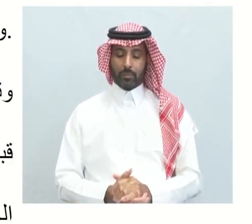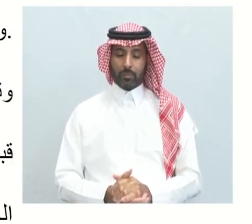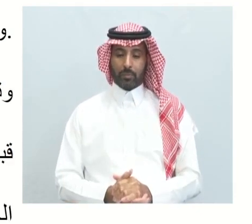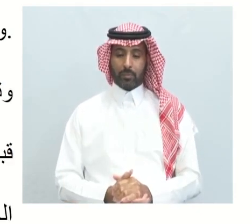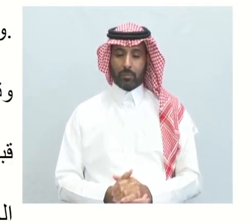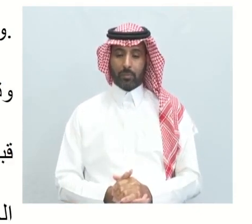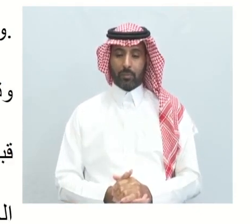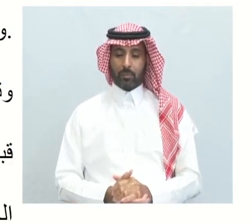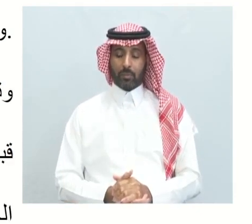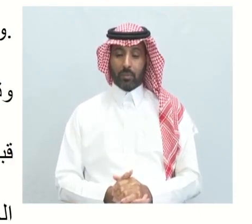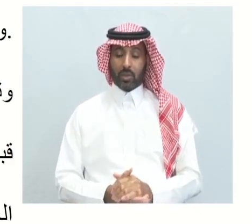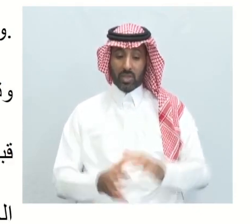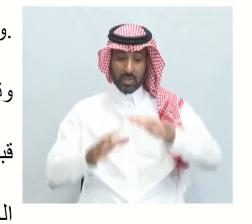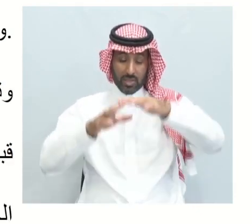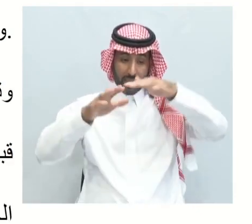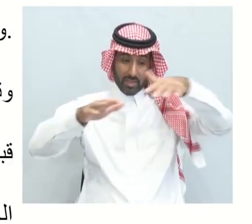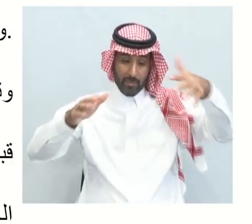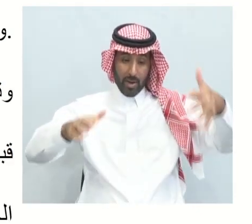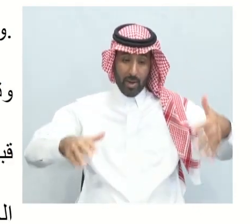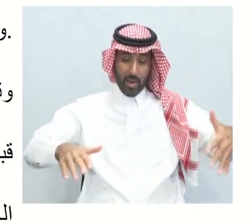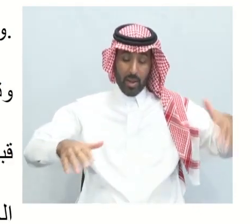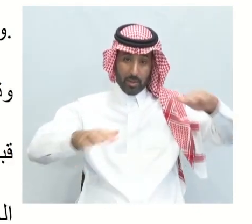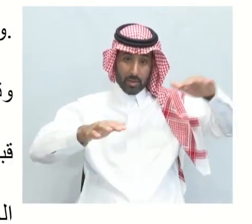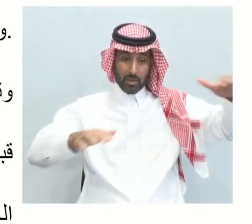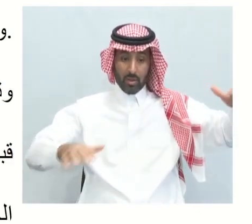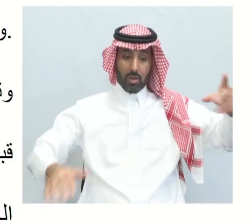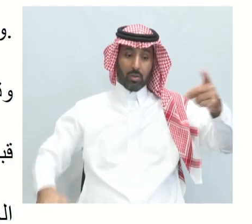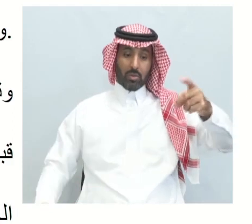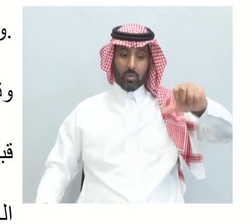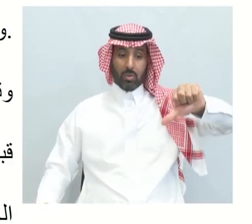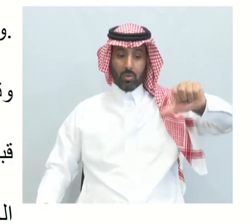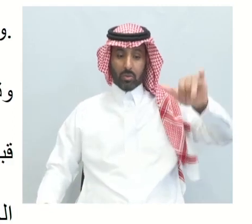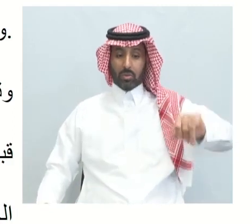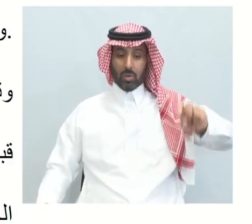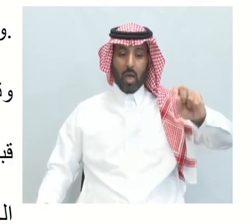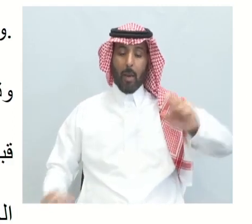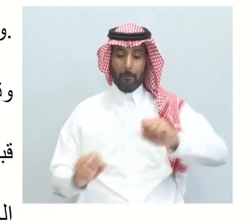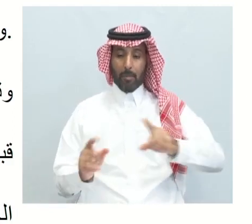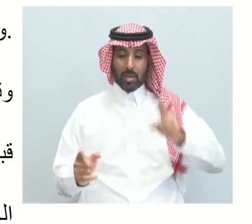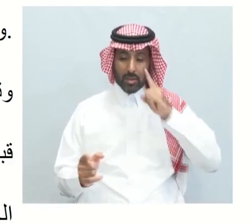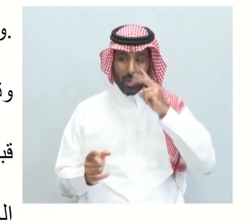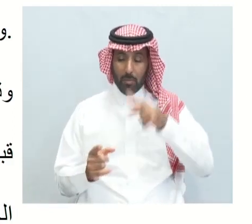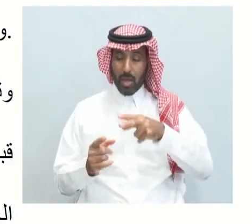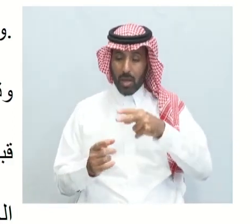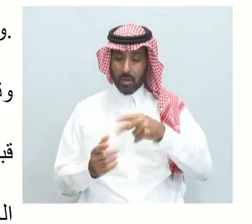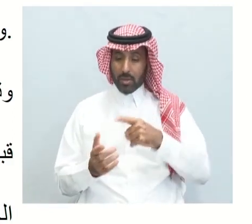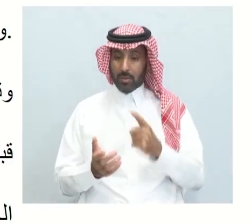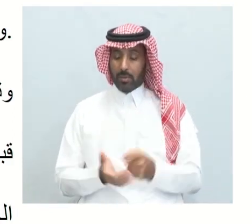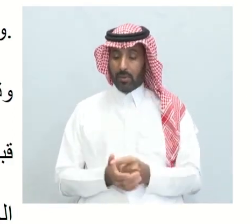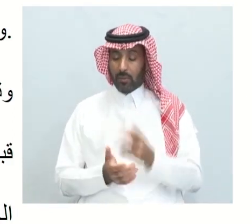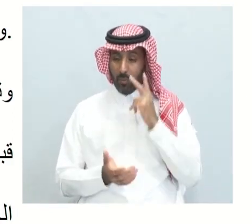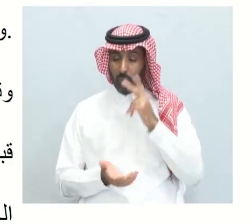متنا تشكل سلسله جبال طويق ابرز المعالم الطبوغرافيه في الجزيره